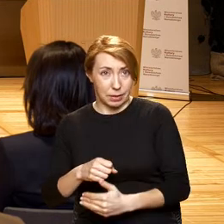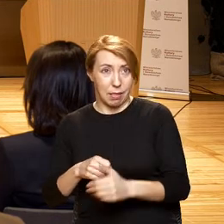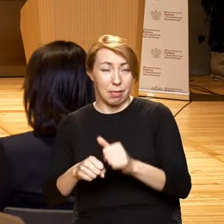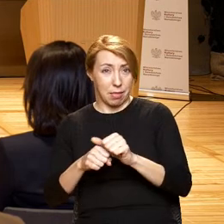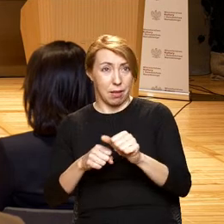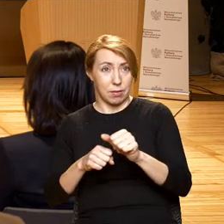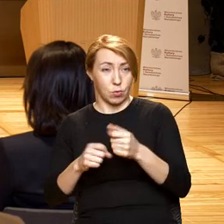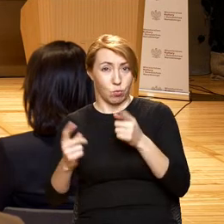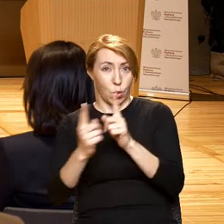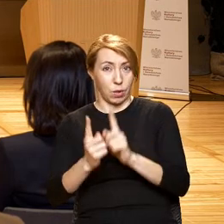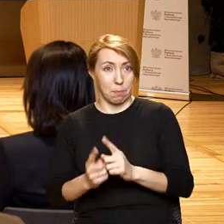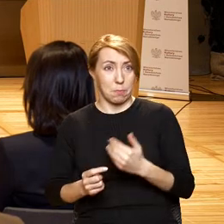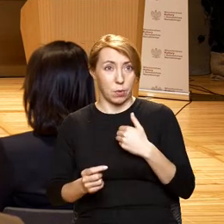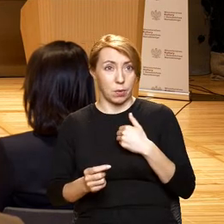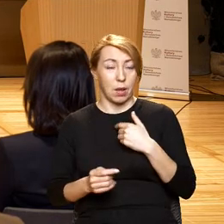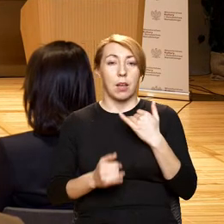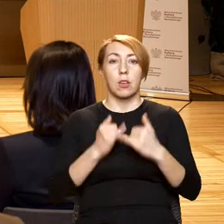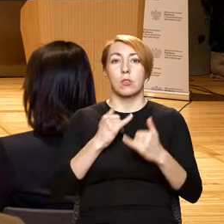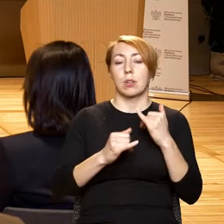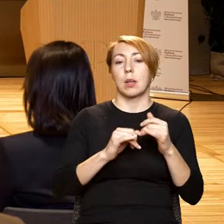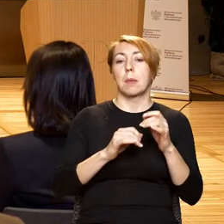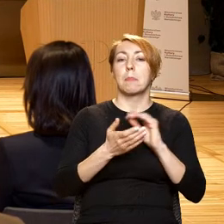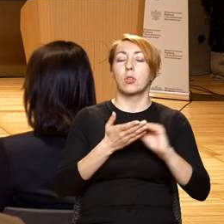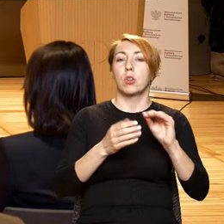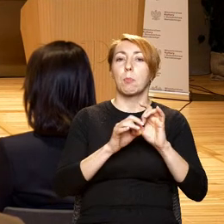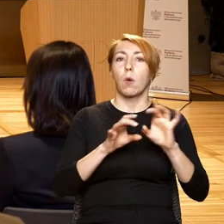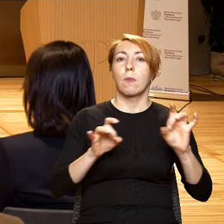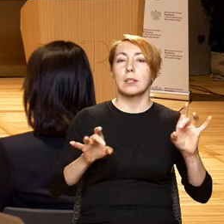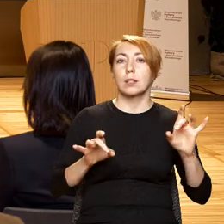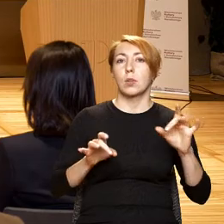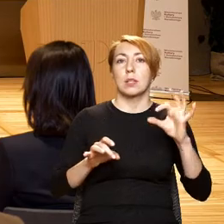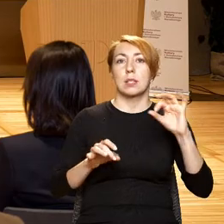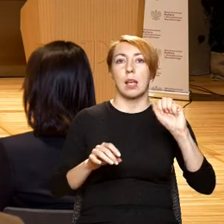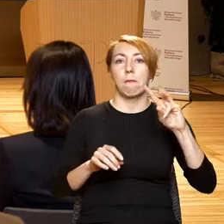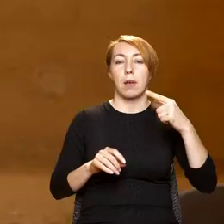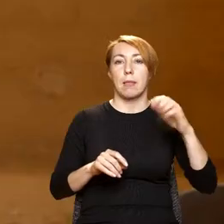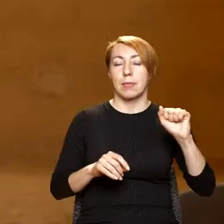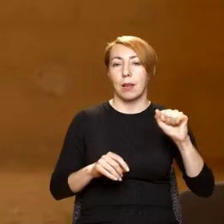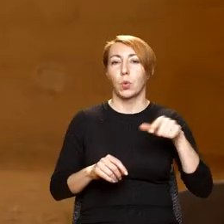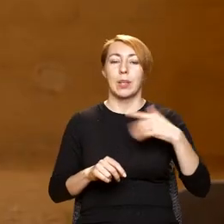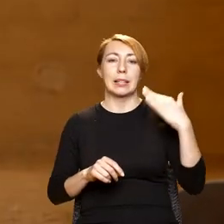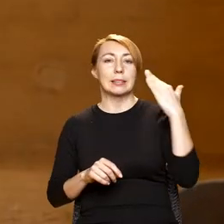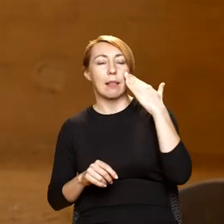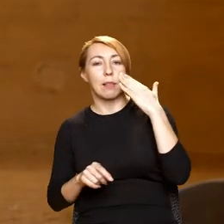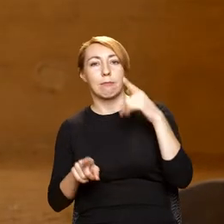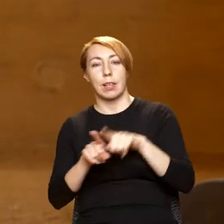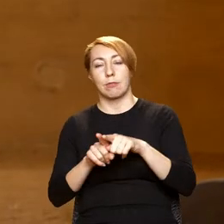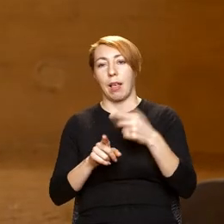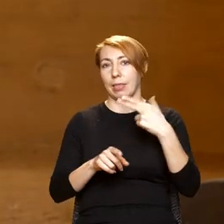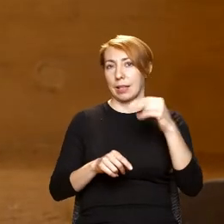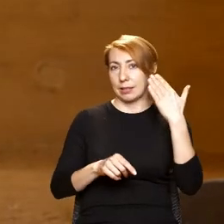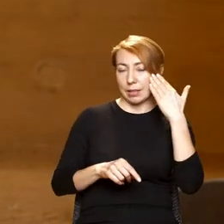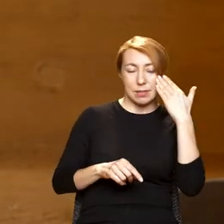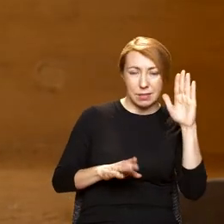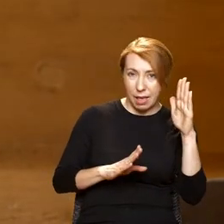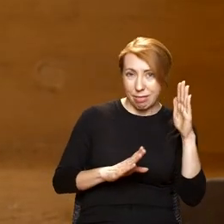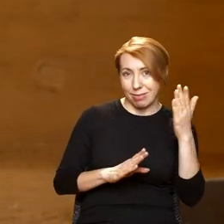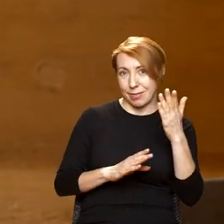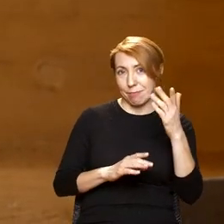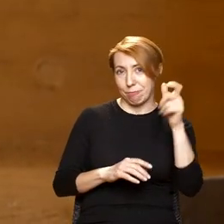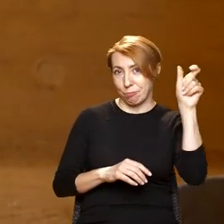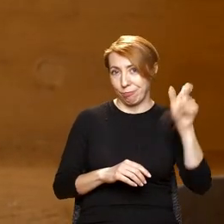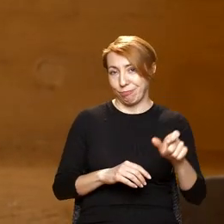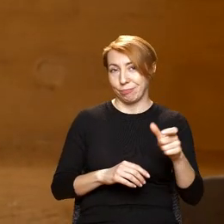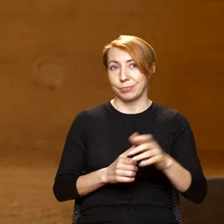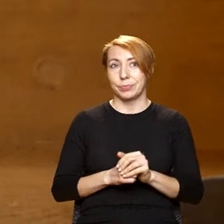jak pisze, ogrom pracy. Jak pisze profesor Sawada, znanych i nieznanych postaci z Japonii. A tu jeszcze mi